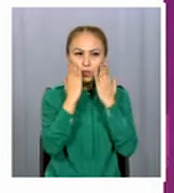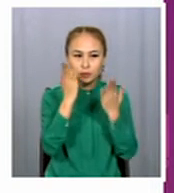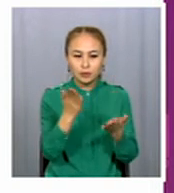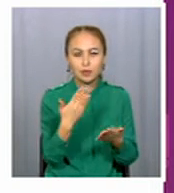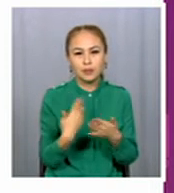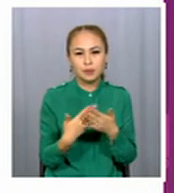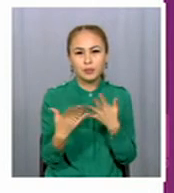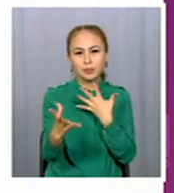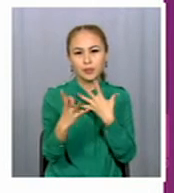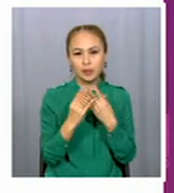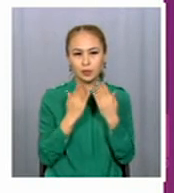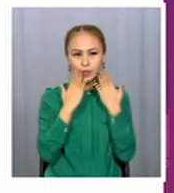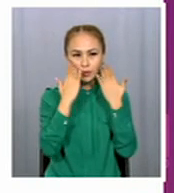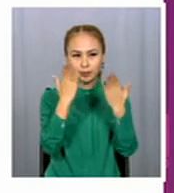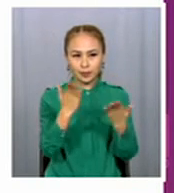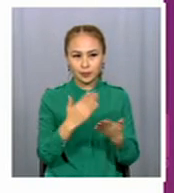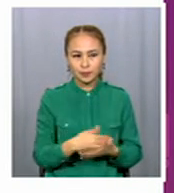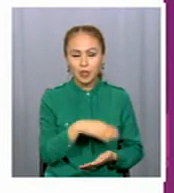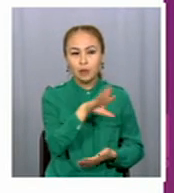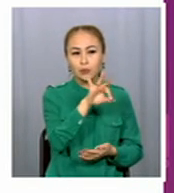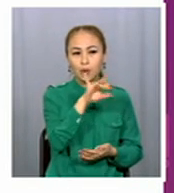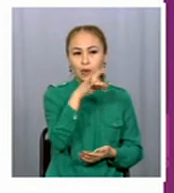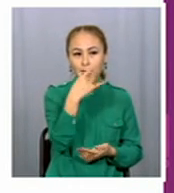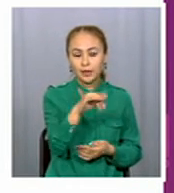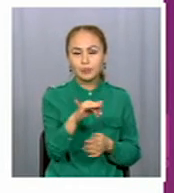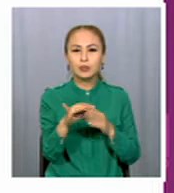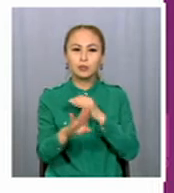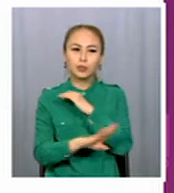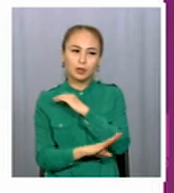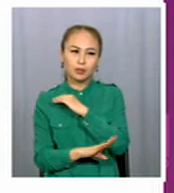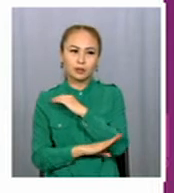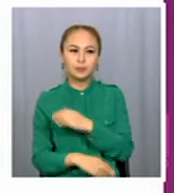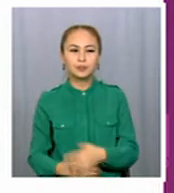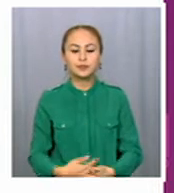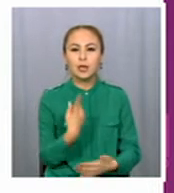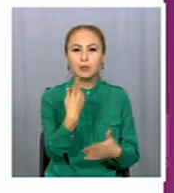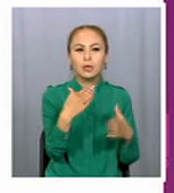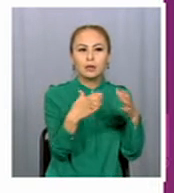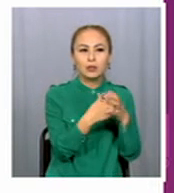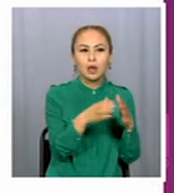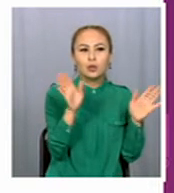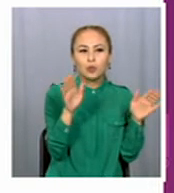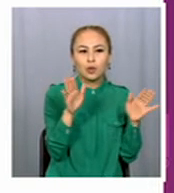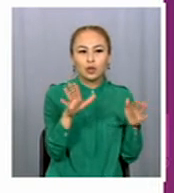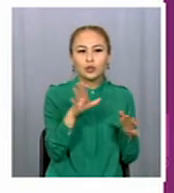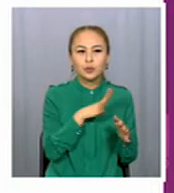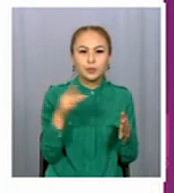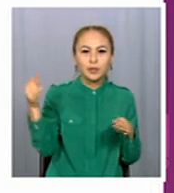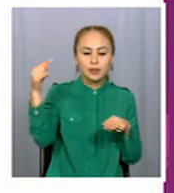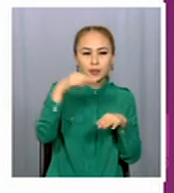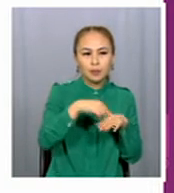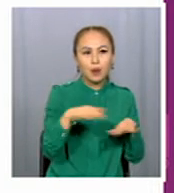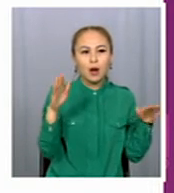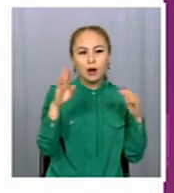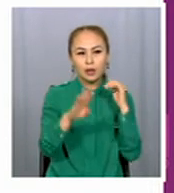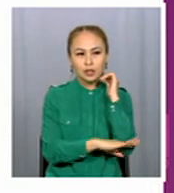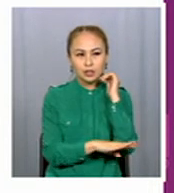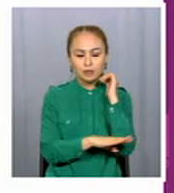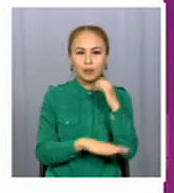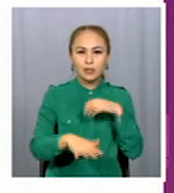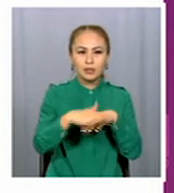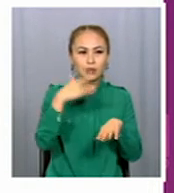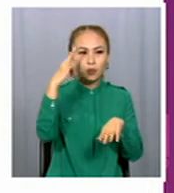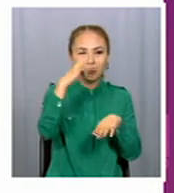бірге оқиық. Торғай мен бұтақ. Бір топ торғай ұшып келіп, ағаштың басына